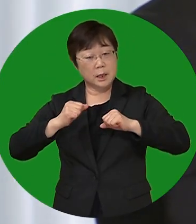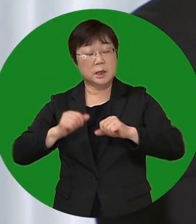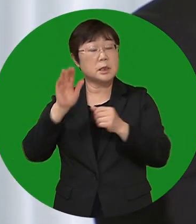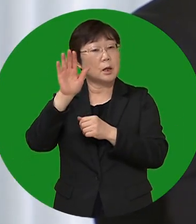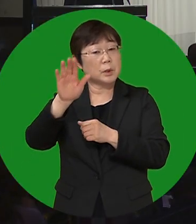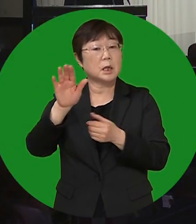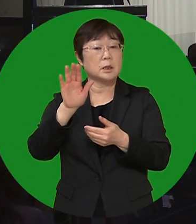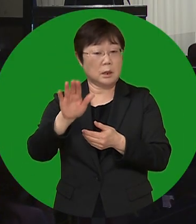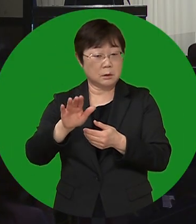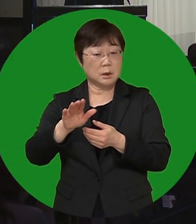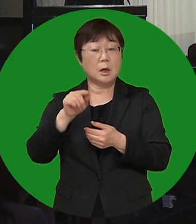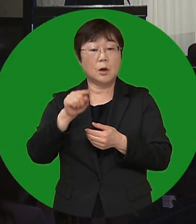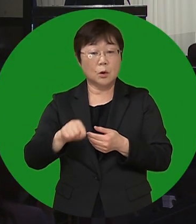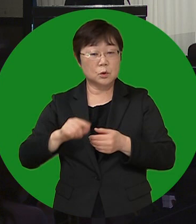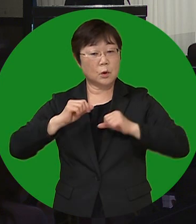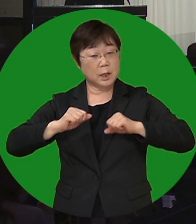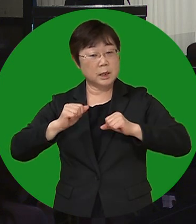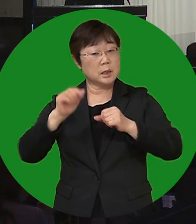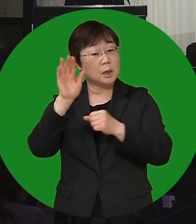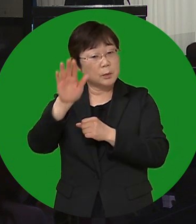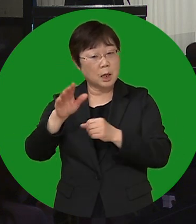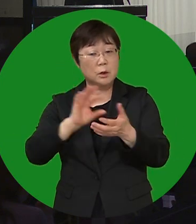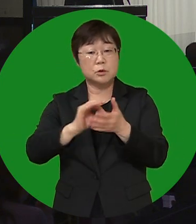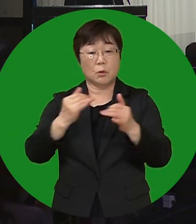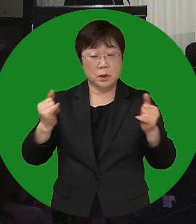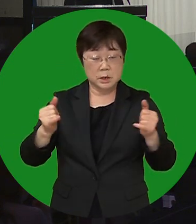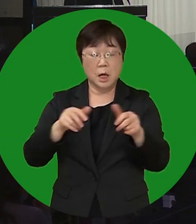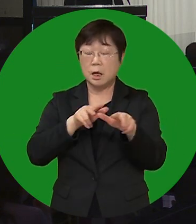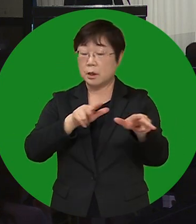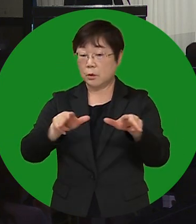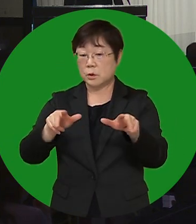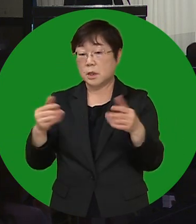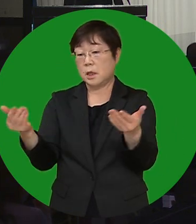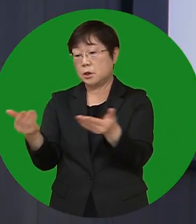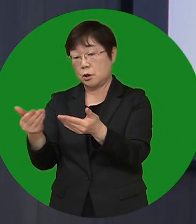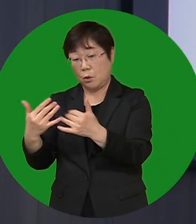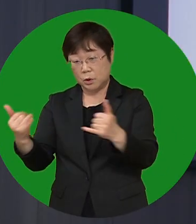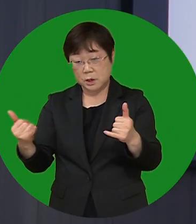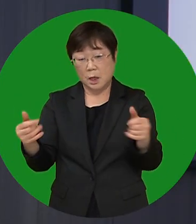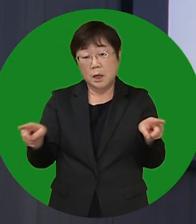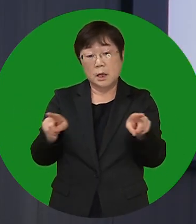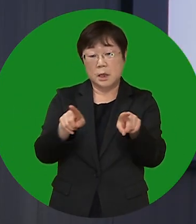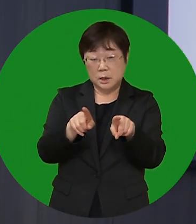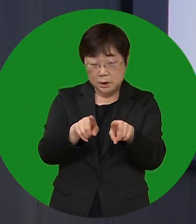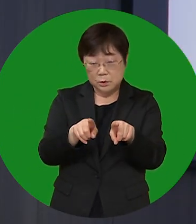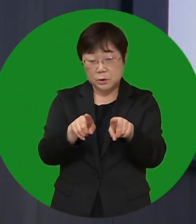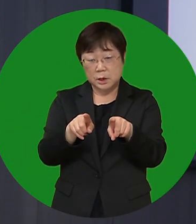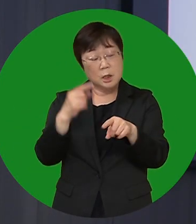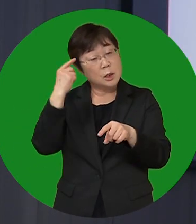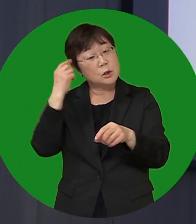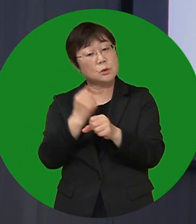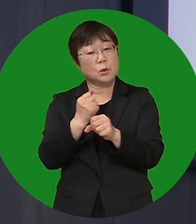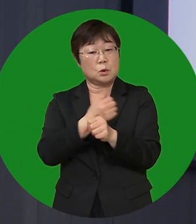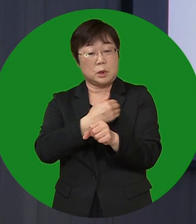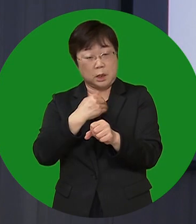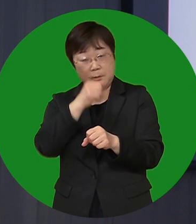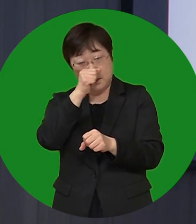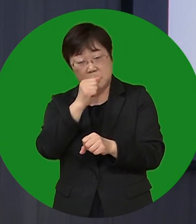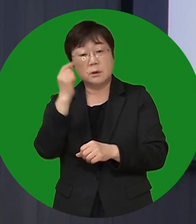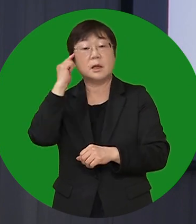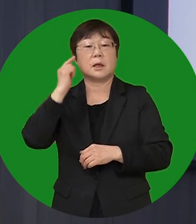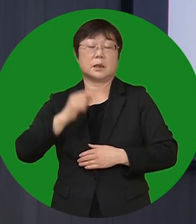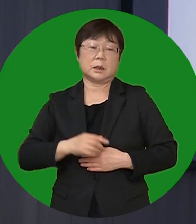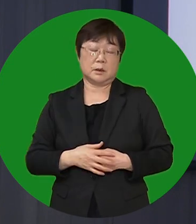であってこの健やかな未来を消費者養成事業者が共同して想像していければと考えており